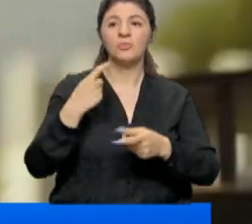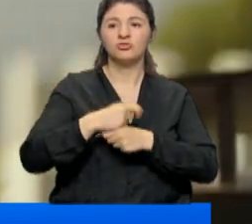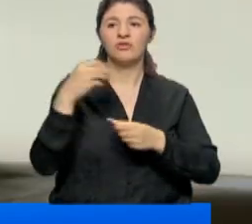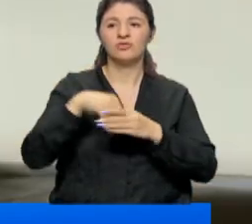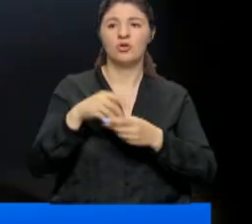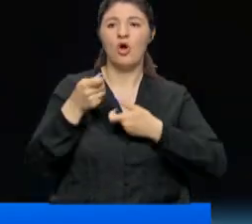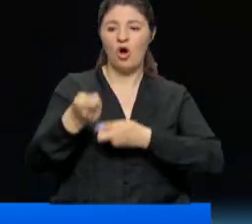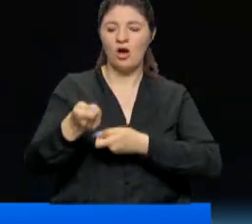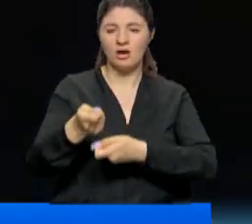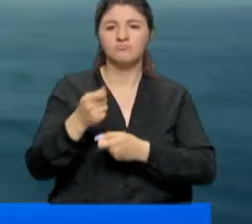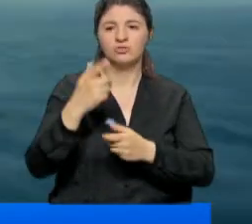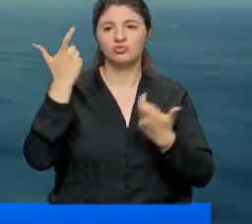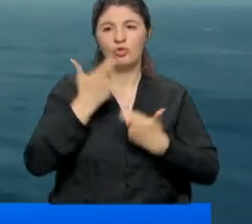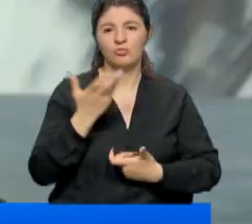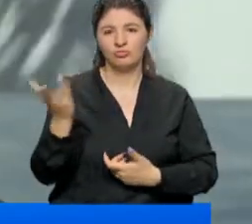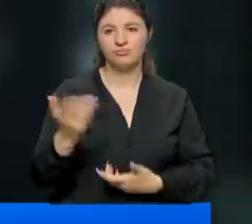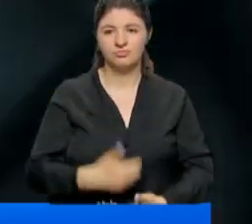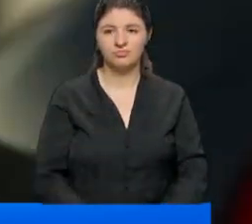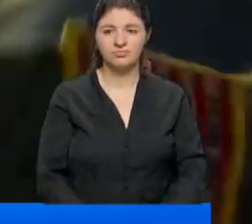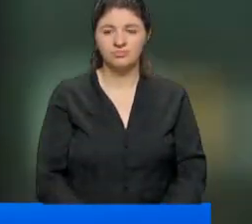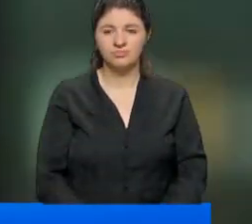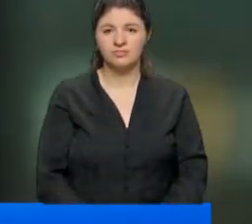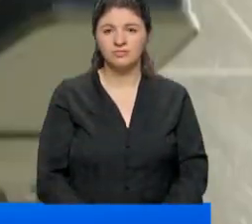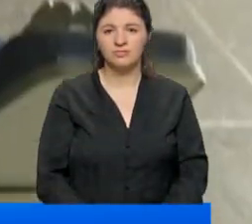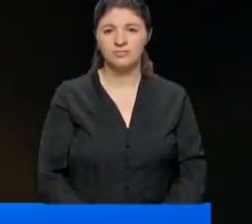bir görev için eğitmekle Sorumluluklarım var mı